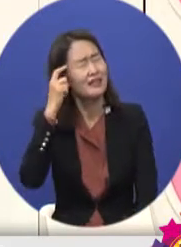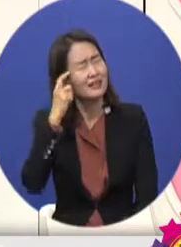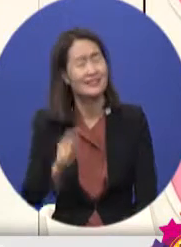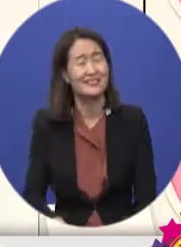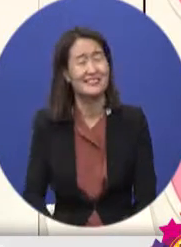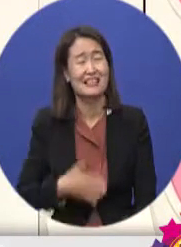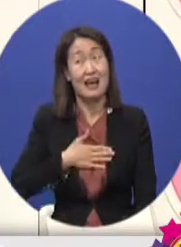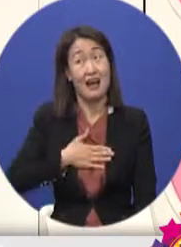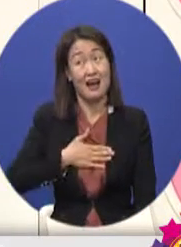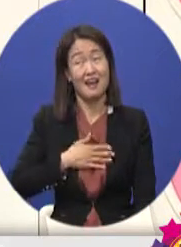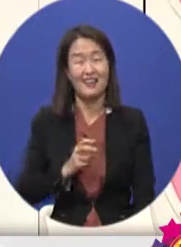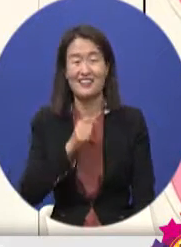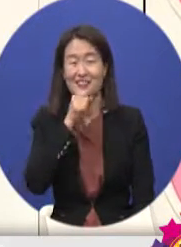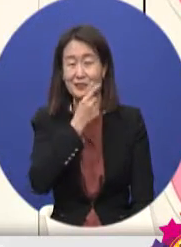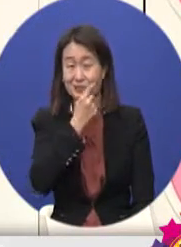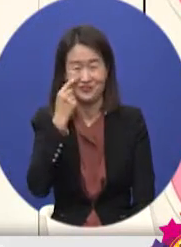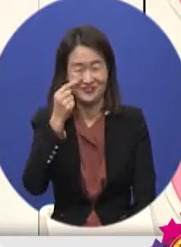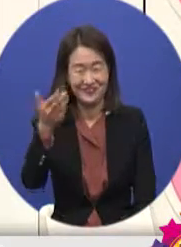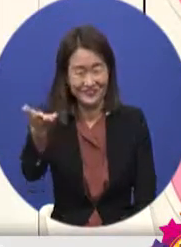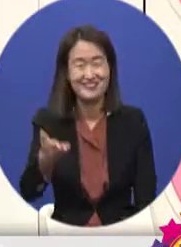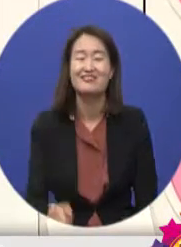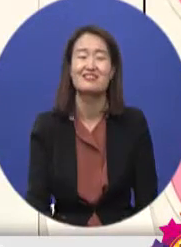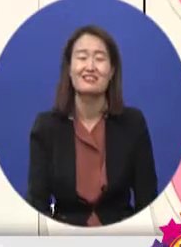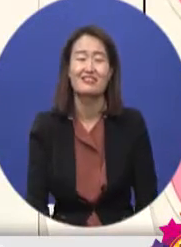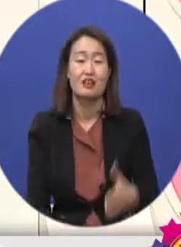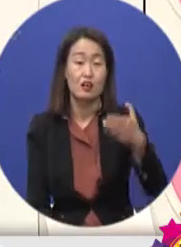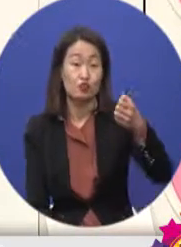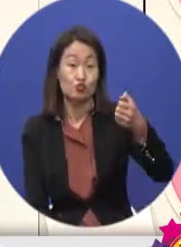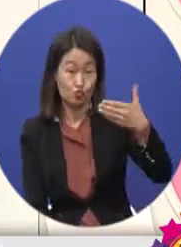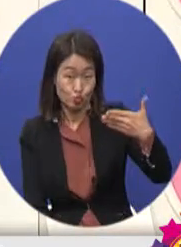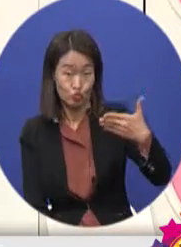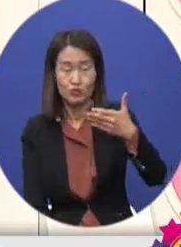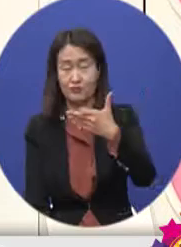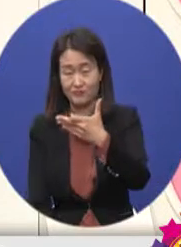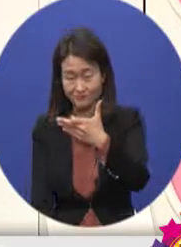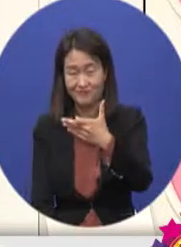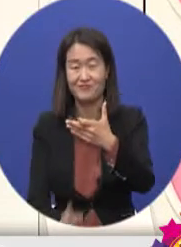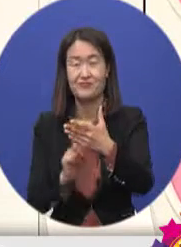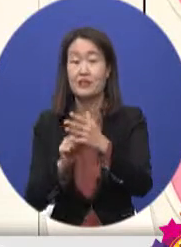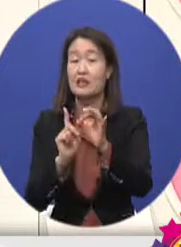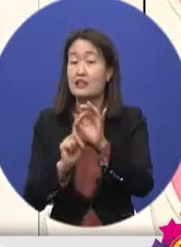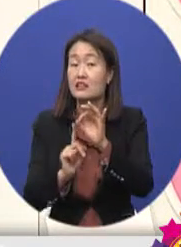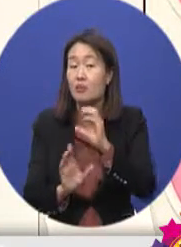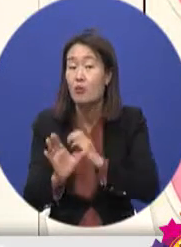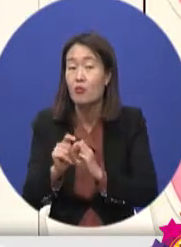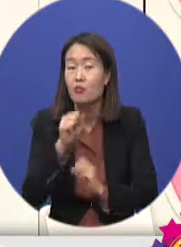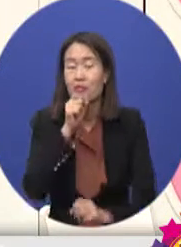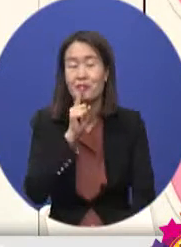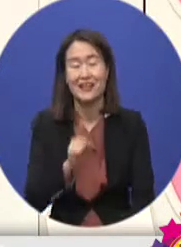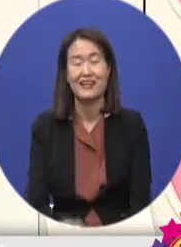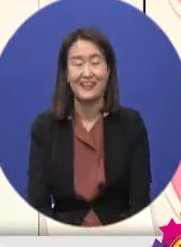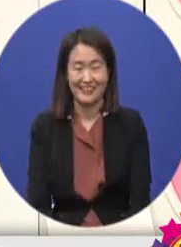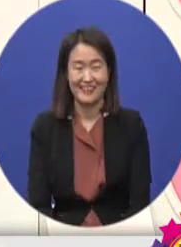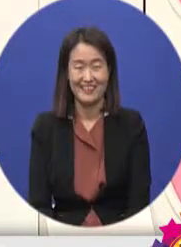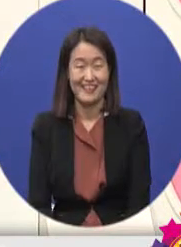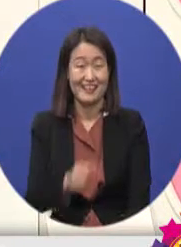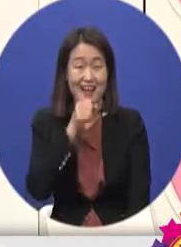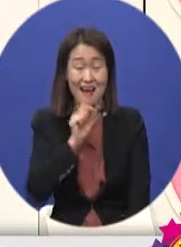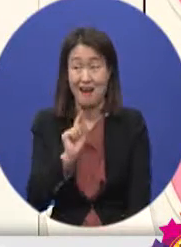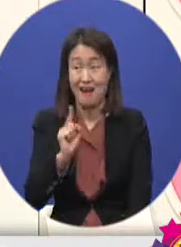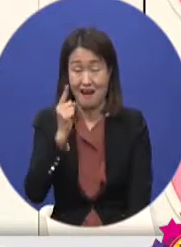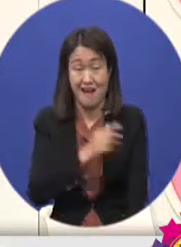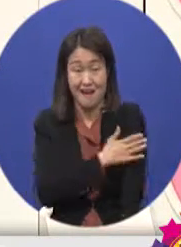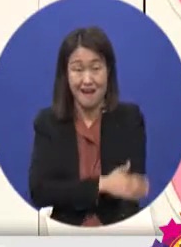감상 잘했습니다. 점수 보겠습니다. 점수 보여주세요. 9점, 9점, 9점, 보너스 10점, 높은